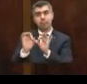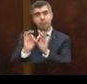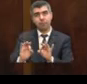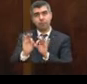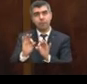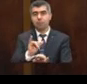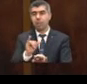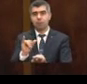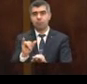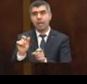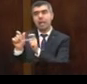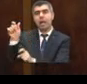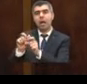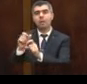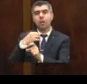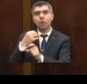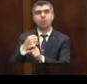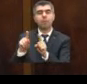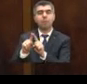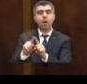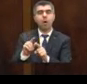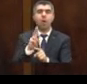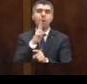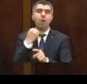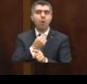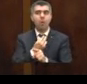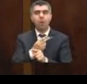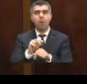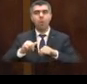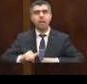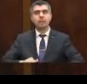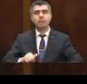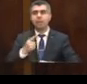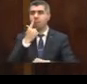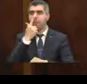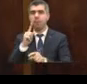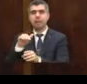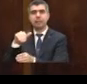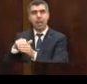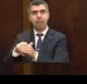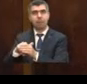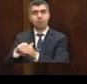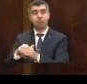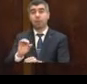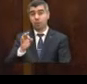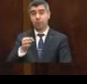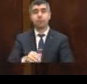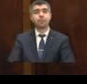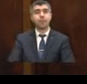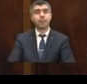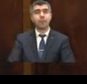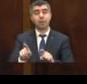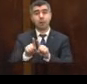هؤلاء الذي يدعون إلى حكومة التقنقراط أو حكومة ائتلاف، هل هذا معقول أمام حكومة